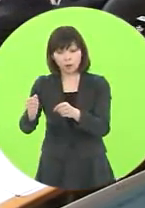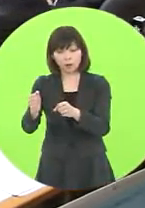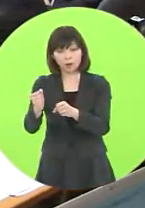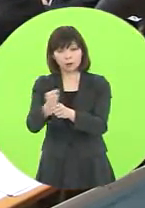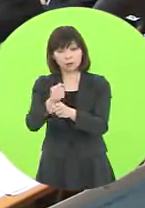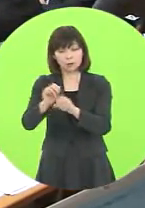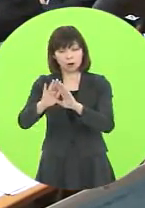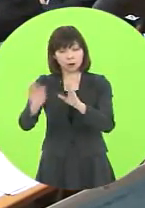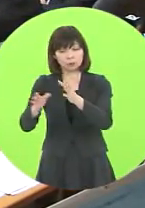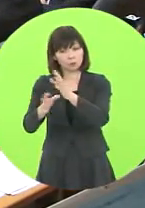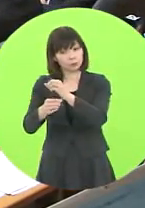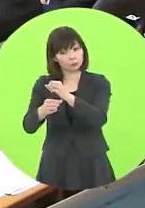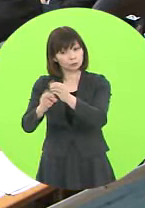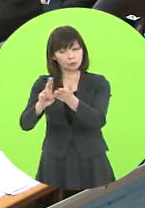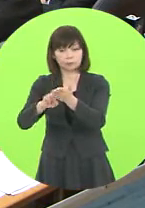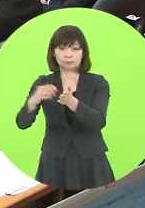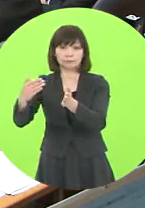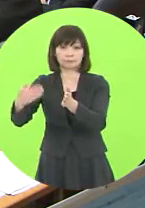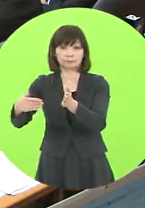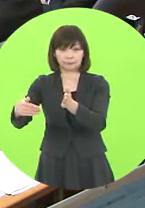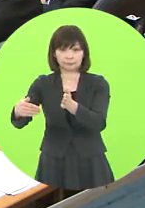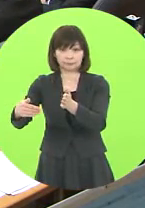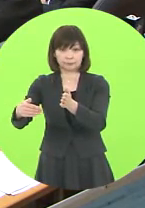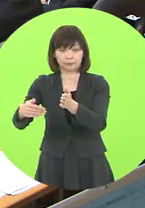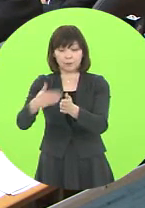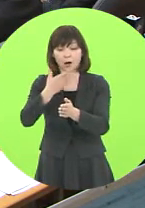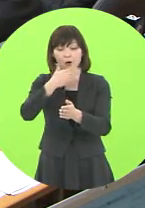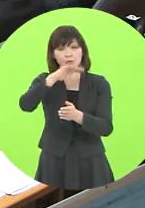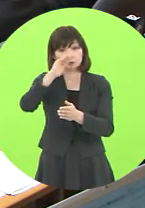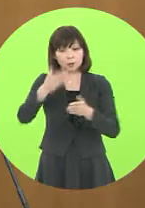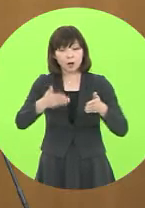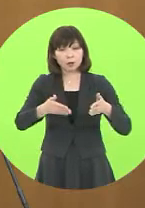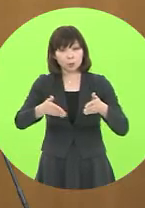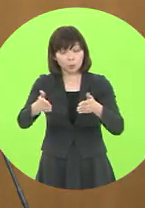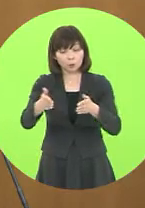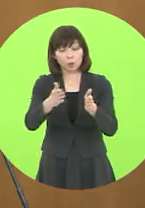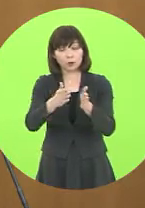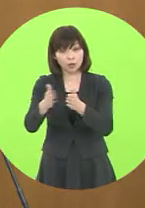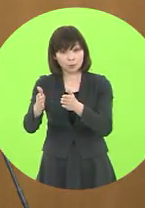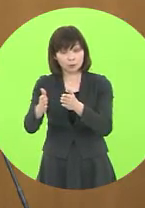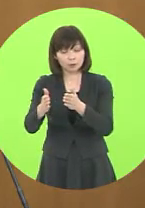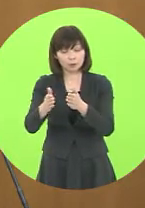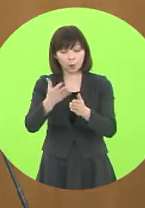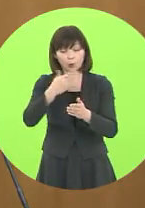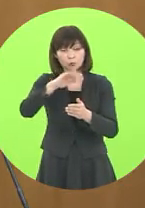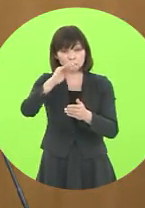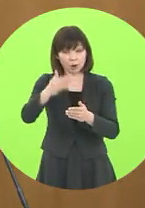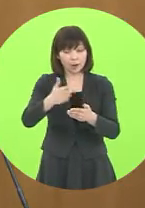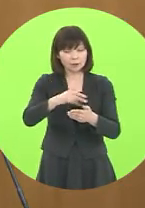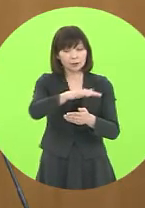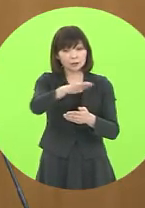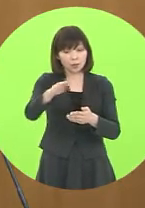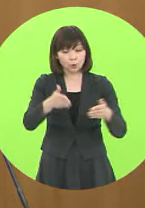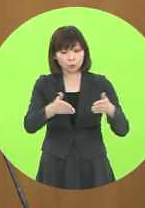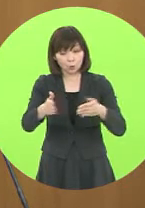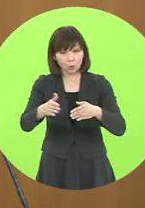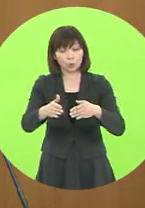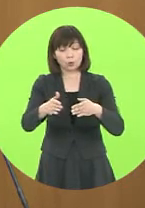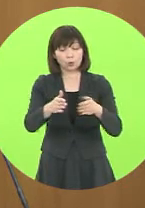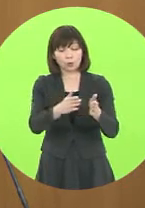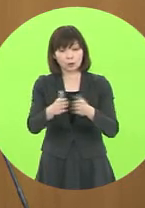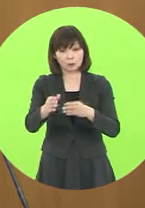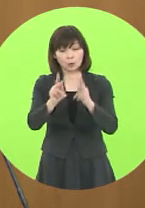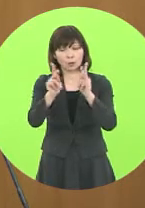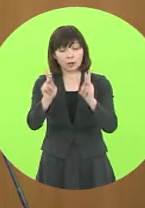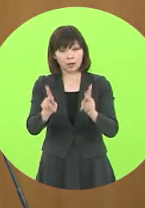っておりません。そこで福山道路の整備をはじめとした福山市内の道路交通の課題をどのように認識